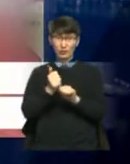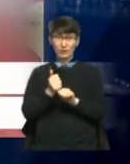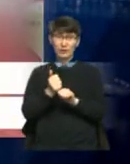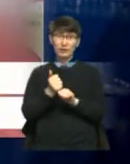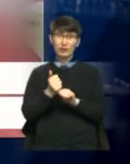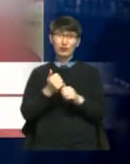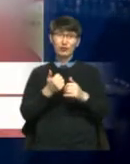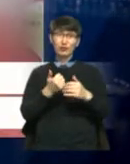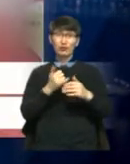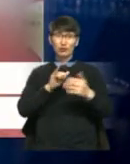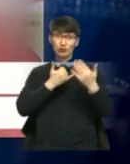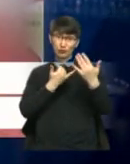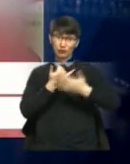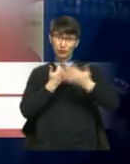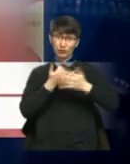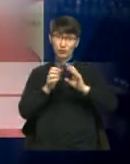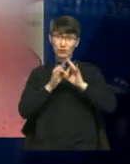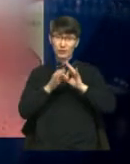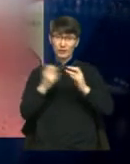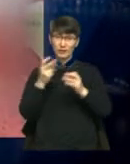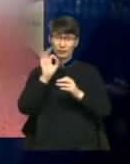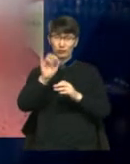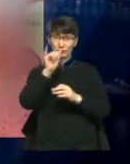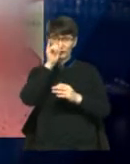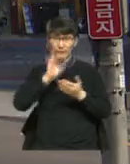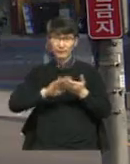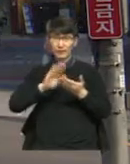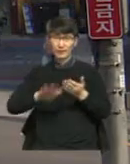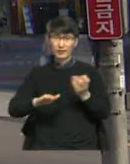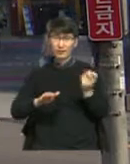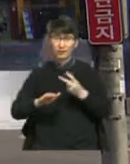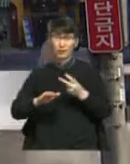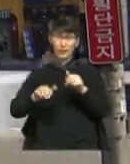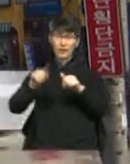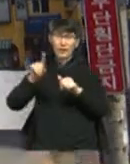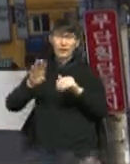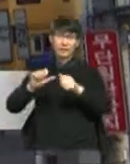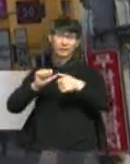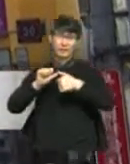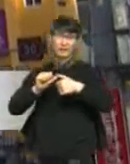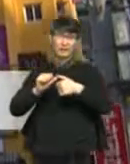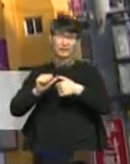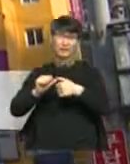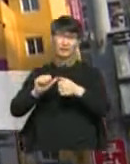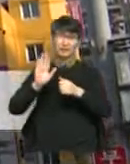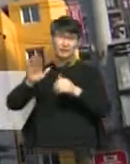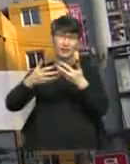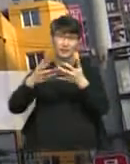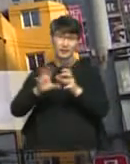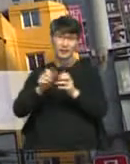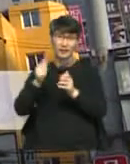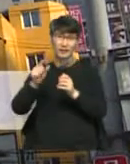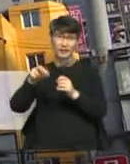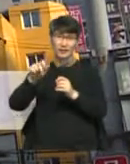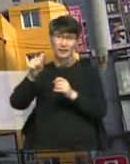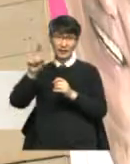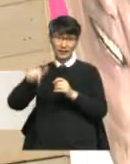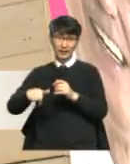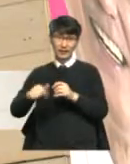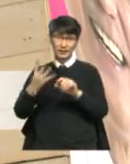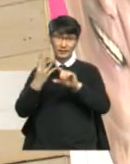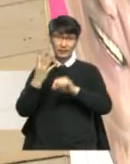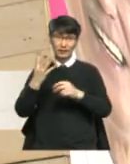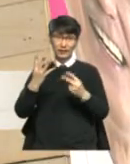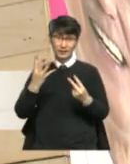tv 유튜브 채널을 통해 재 시청할 수 있습니다 한편 성부 깝 의 경쟁 상대인 미래 통합 땅 한 사가 후보도 오는